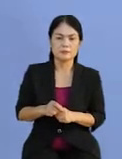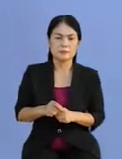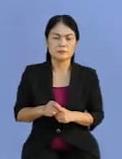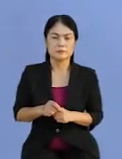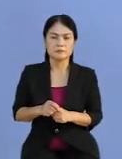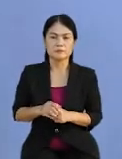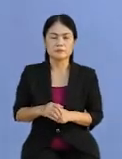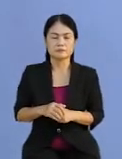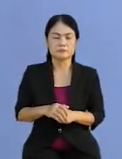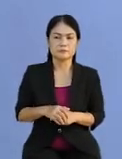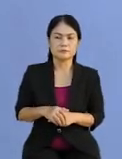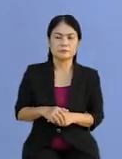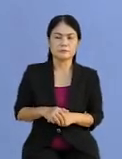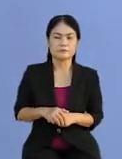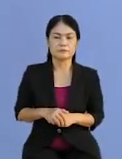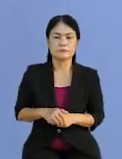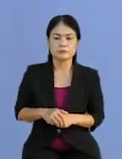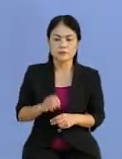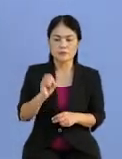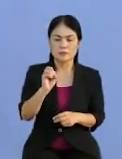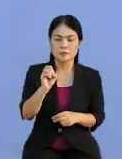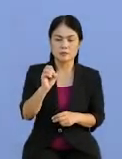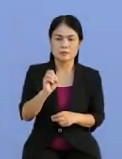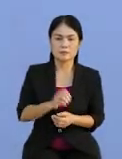và tròn chùm nói ồ